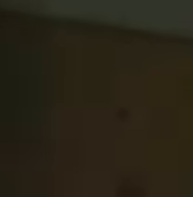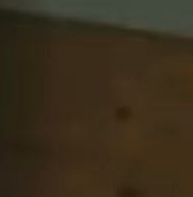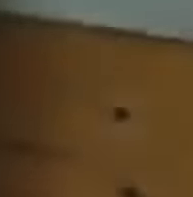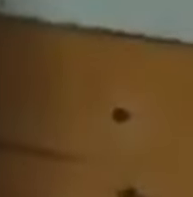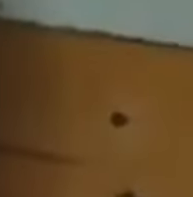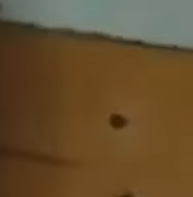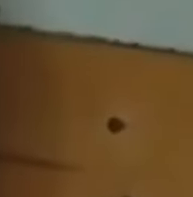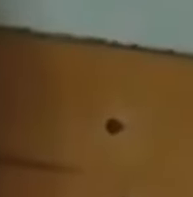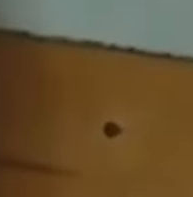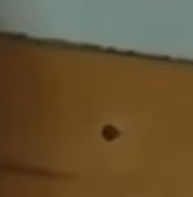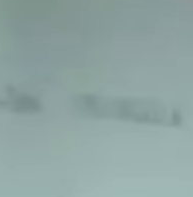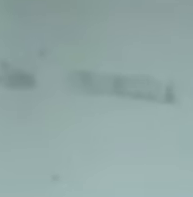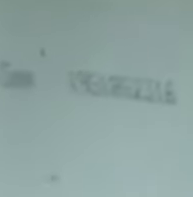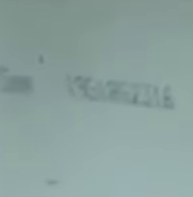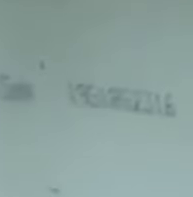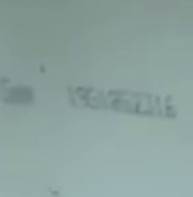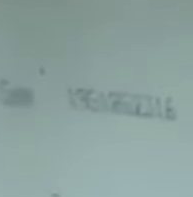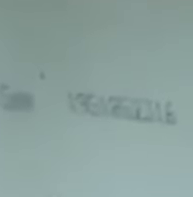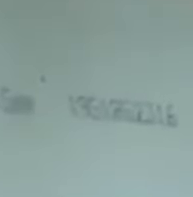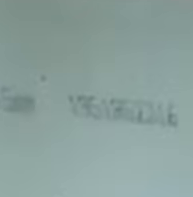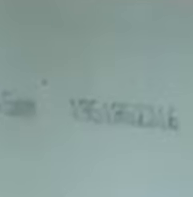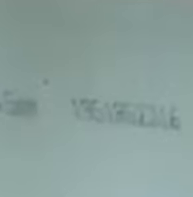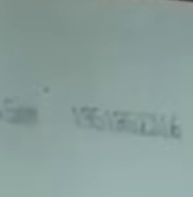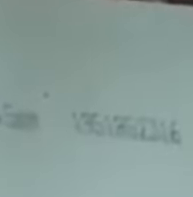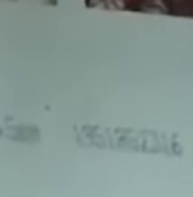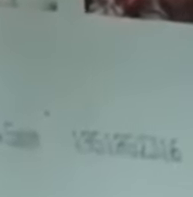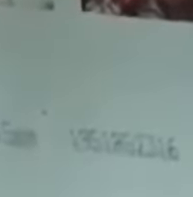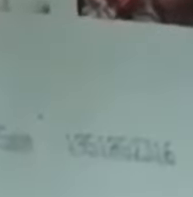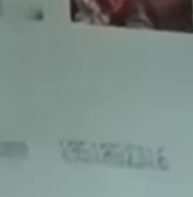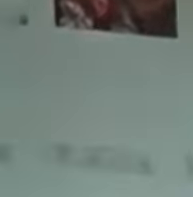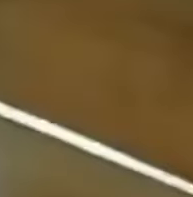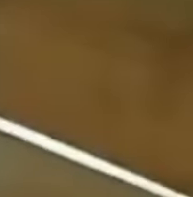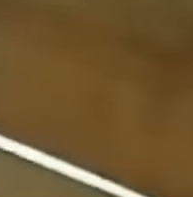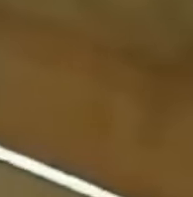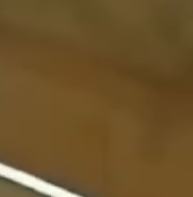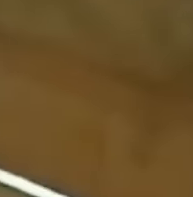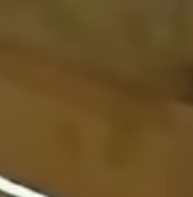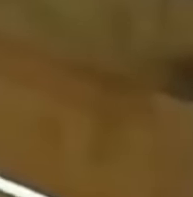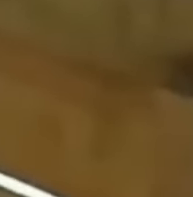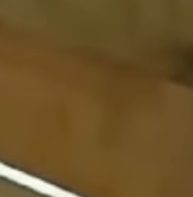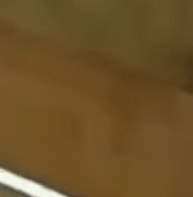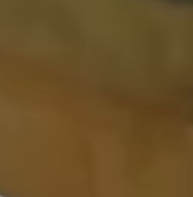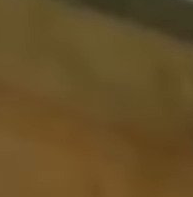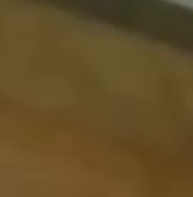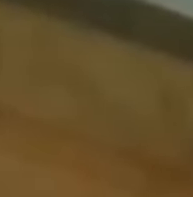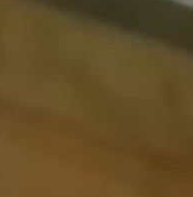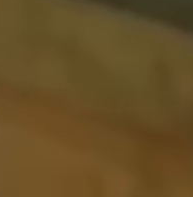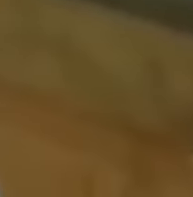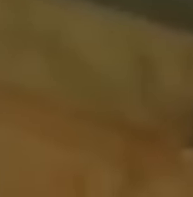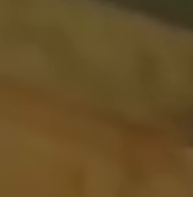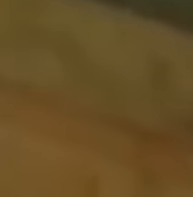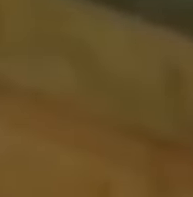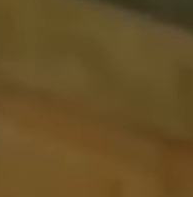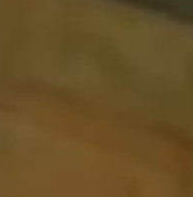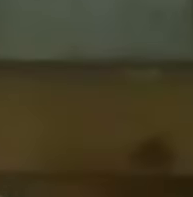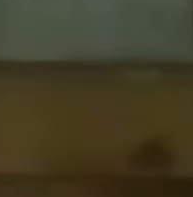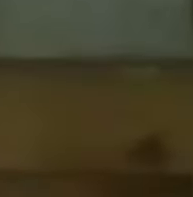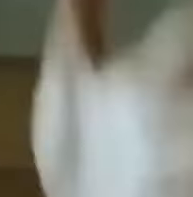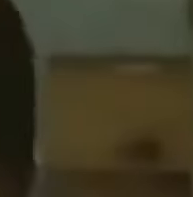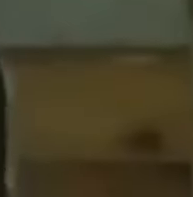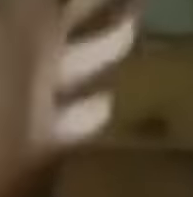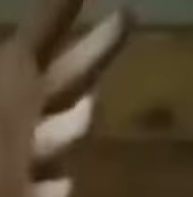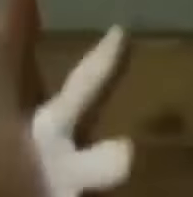juga. Suara kamu bisa merubah masa depan Jawa Barat. Emangnya Hilang satu suara saya